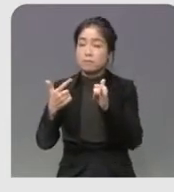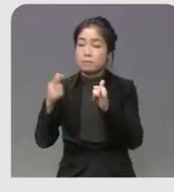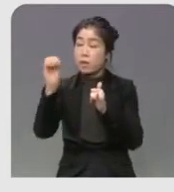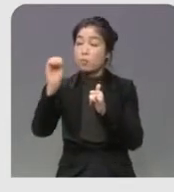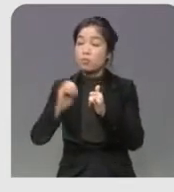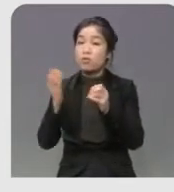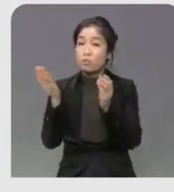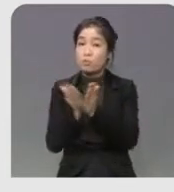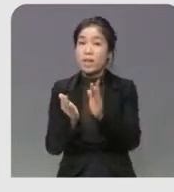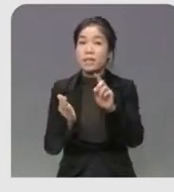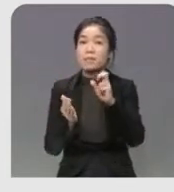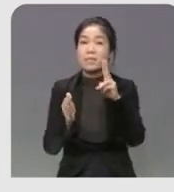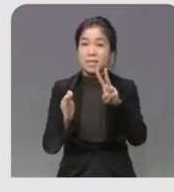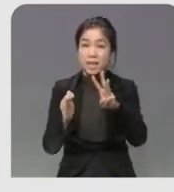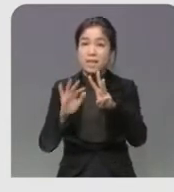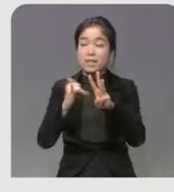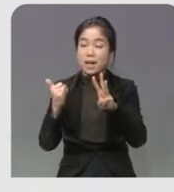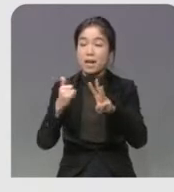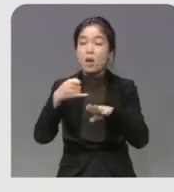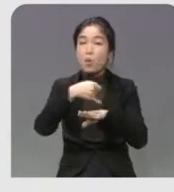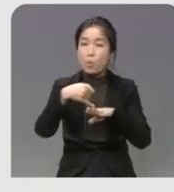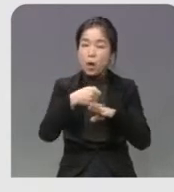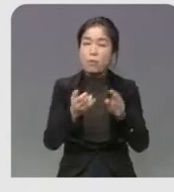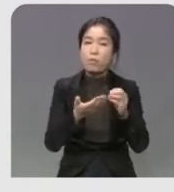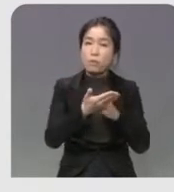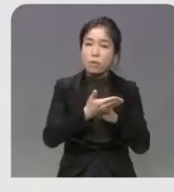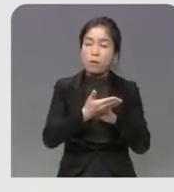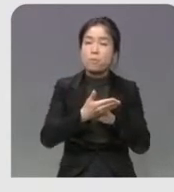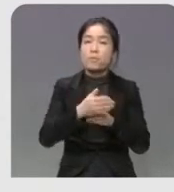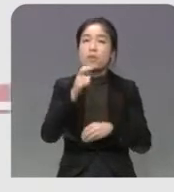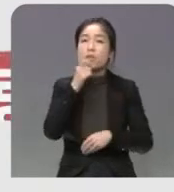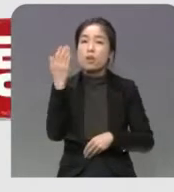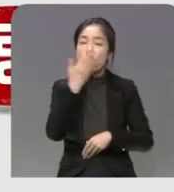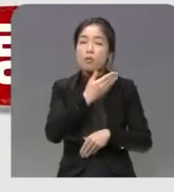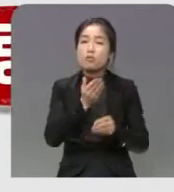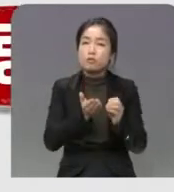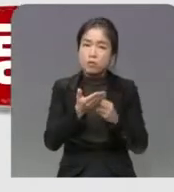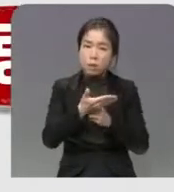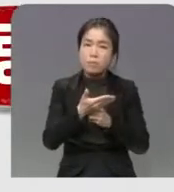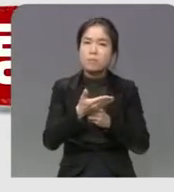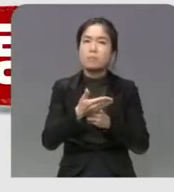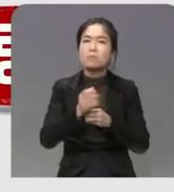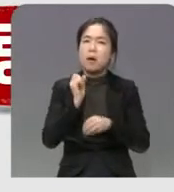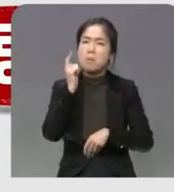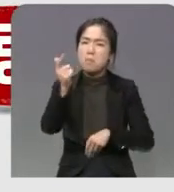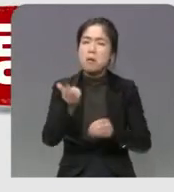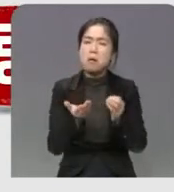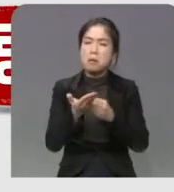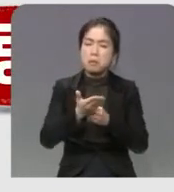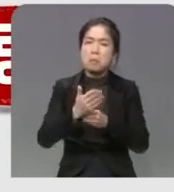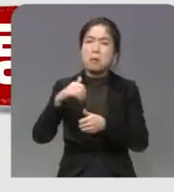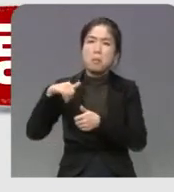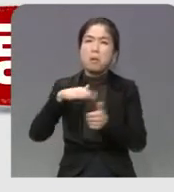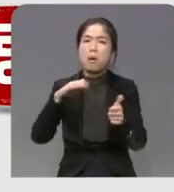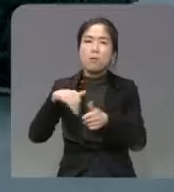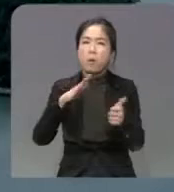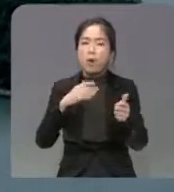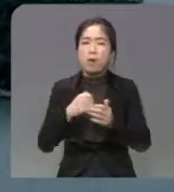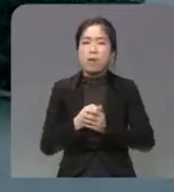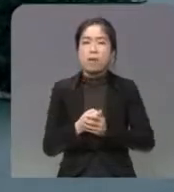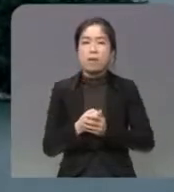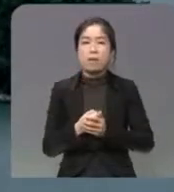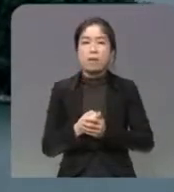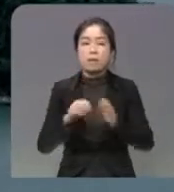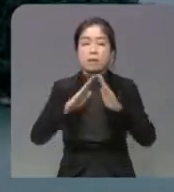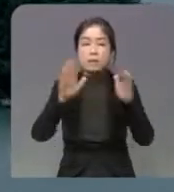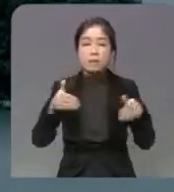해당하는 23명이 완도 보길도나 여수 거문도, 신안 흑산도 등의 도서지역 학교로 전보 조치됐습니다.